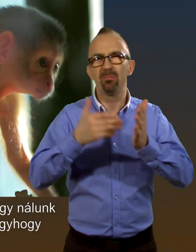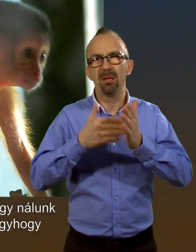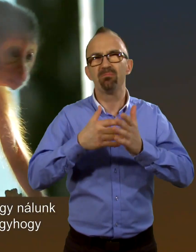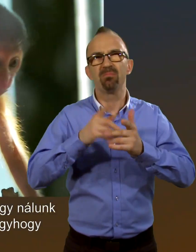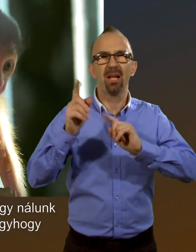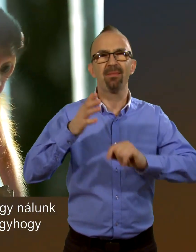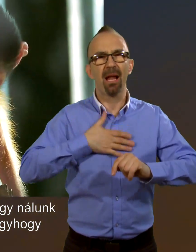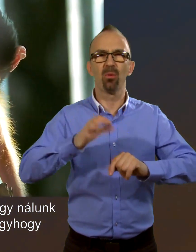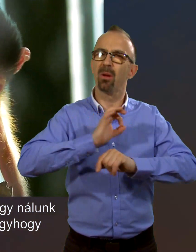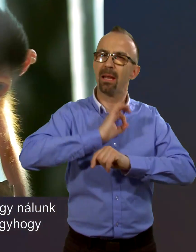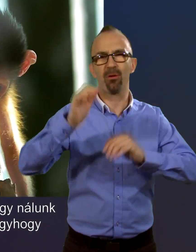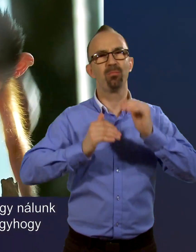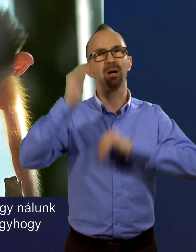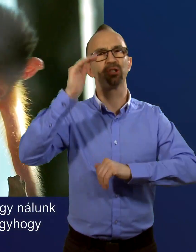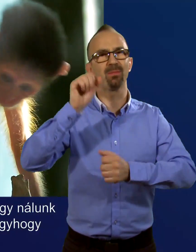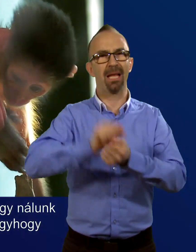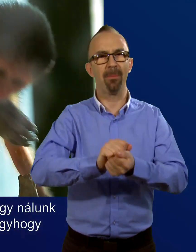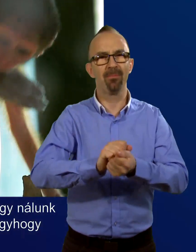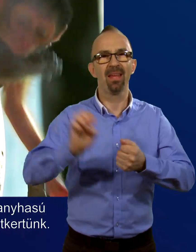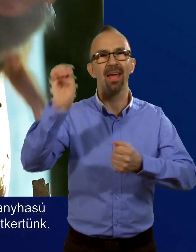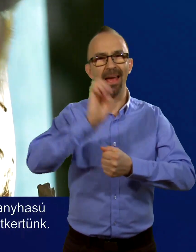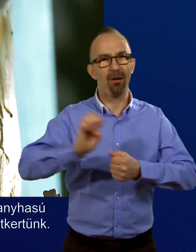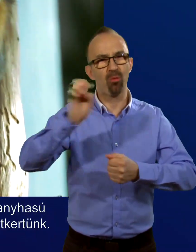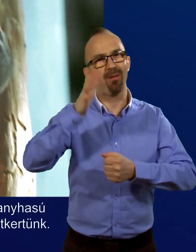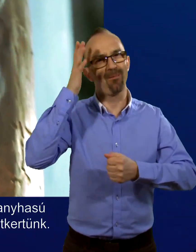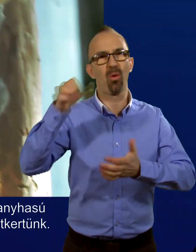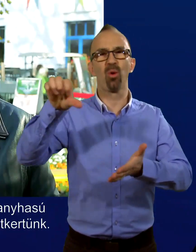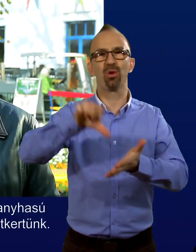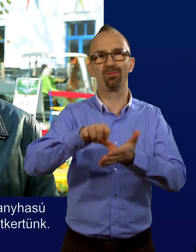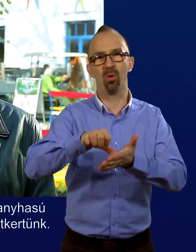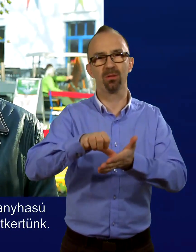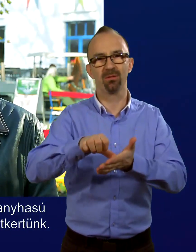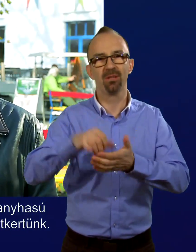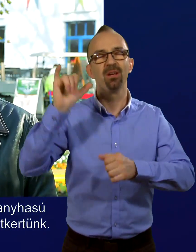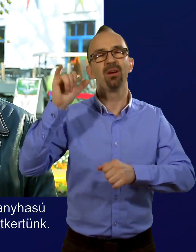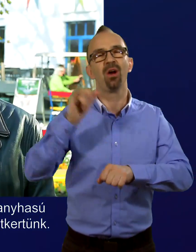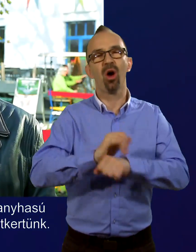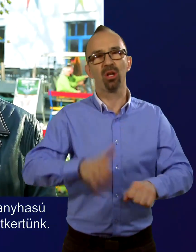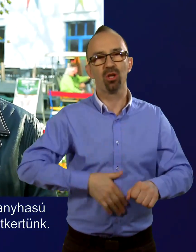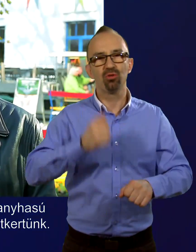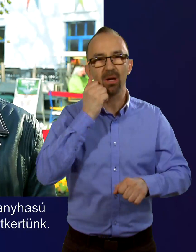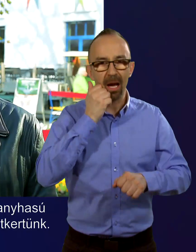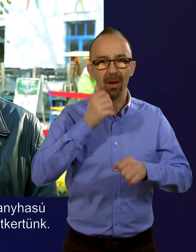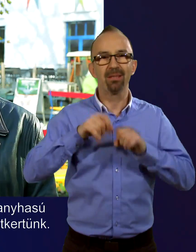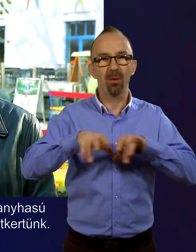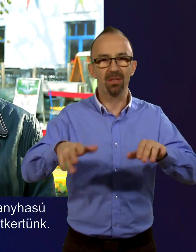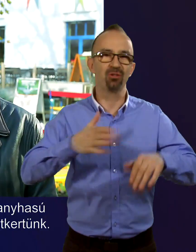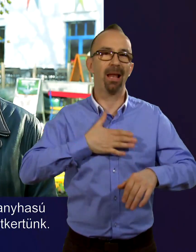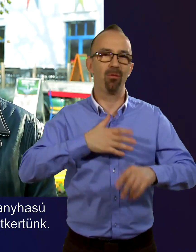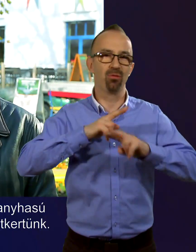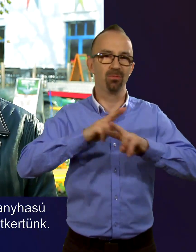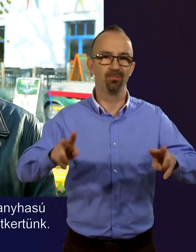lehet, hogy nálunk jön neki a legmagasabb utódszám, úgyhogy Európában azért a fő központja az aranyhasú mangábék szaporításának az a